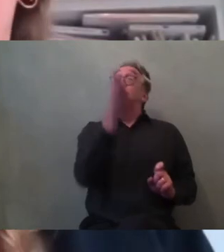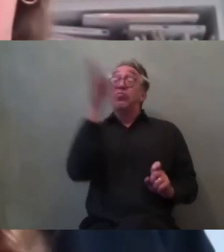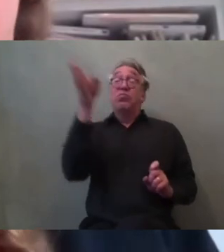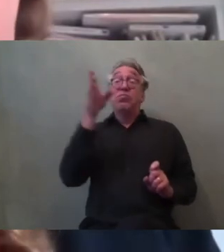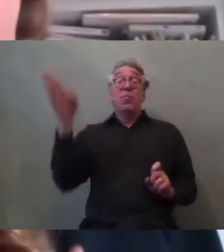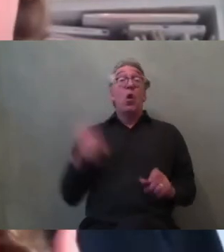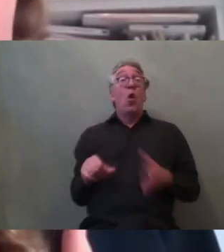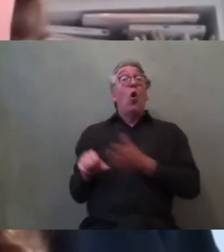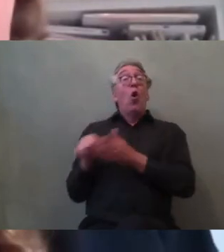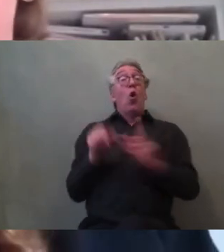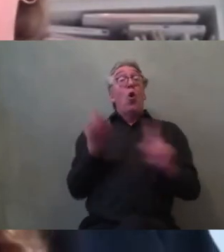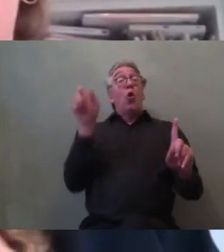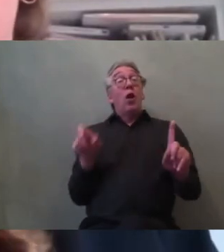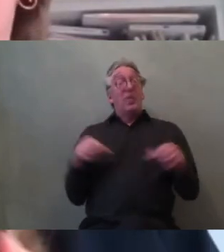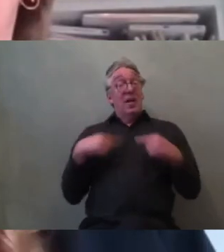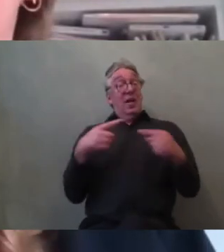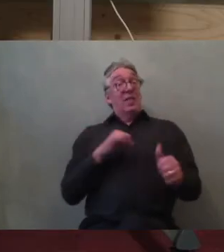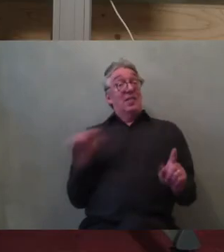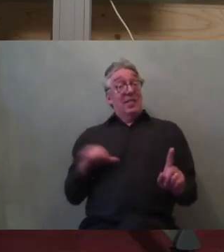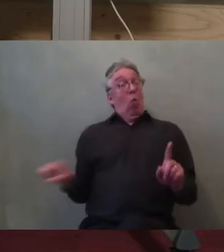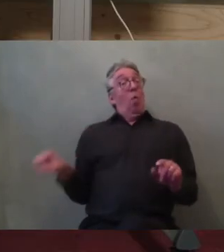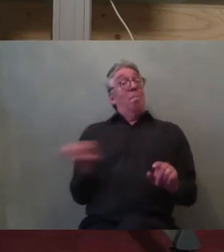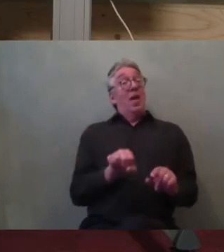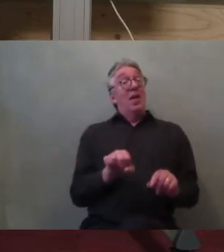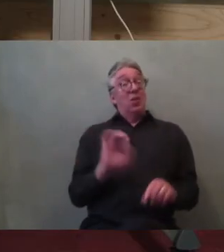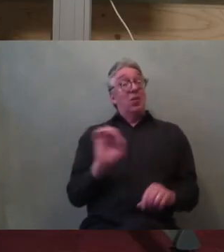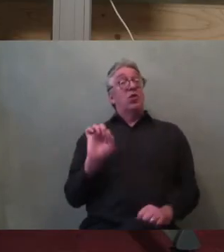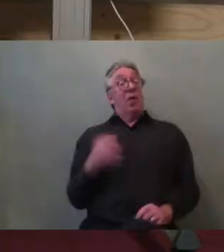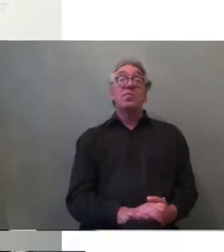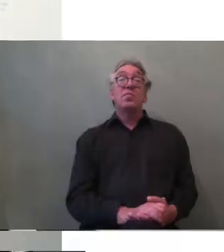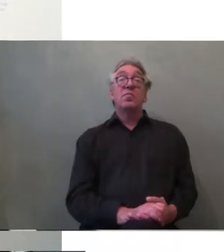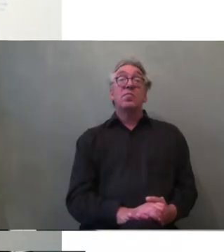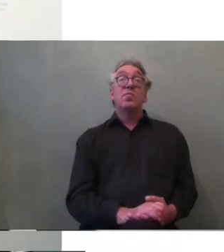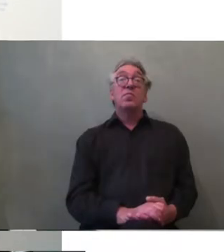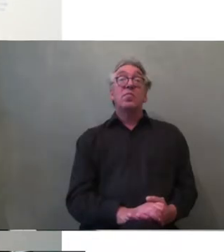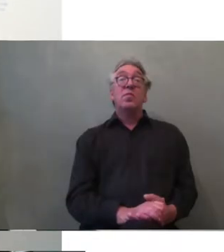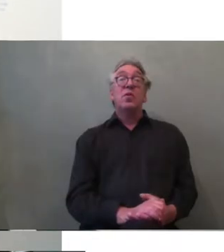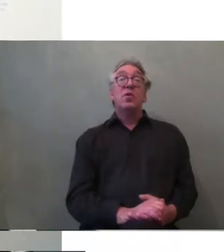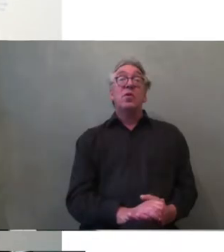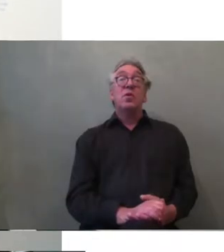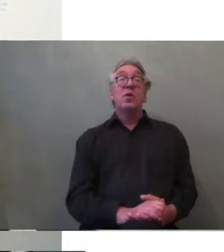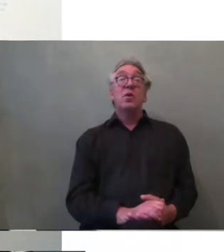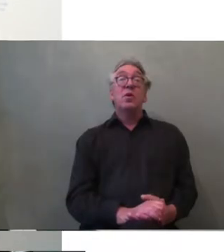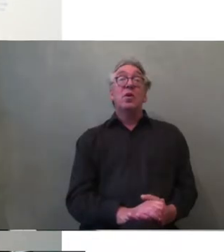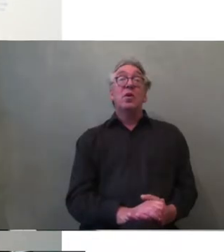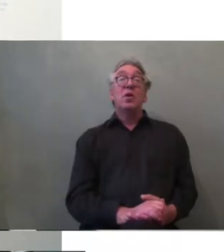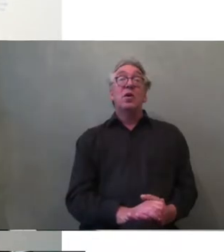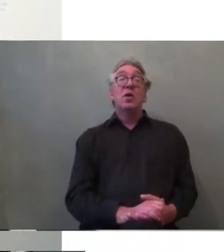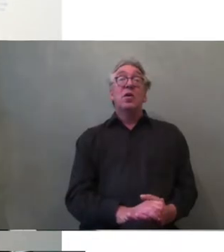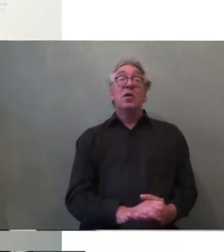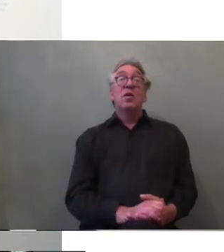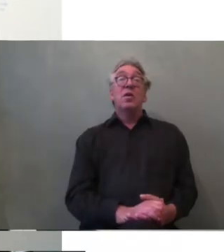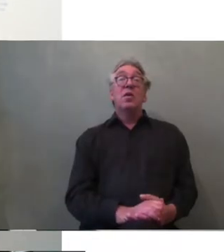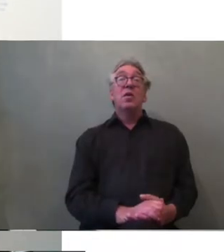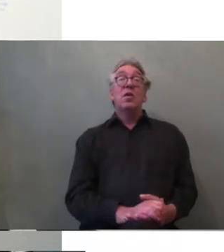kunnen dus op locatie ook heel erg één op één in contact gaan met deze mensen. Op het moment dat je aan de slag bent gegaan met programma's